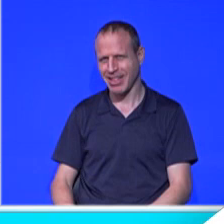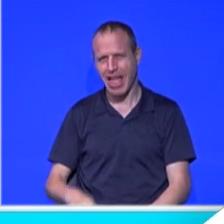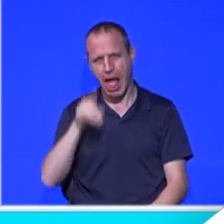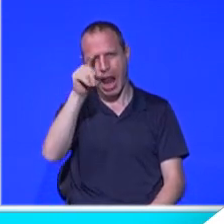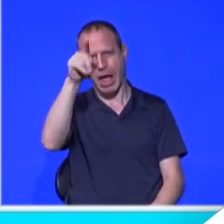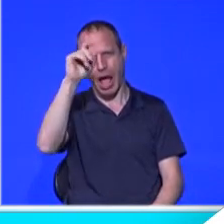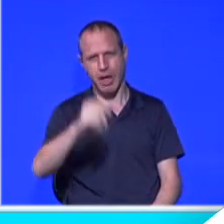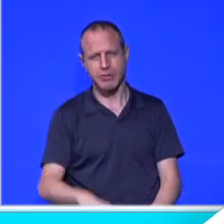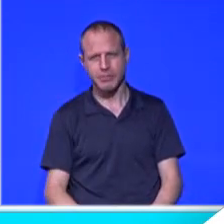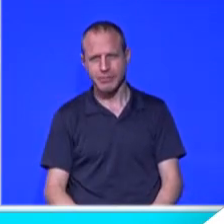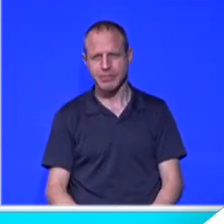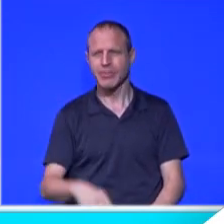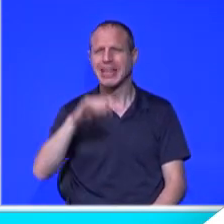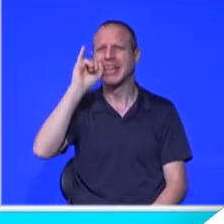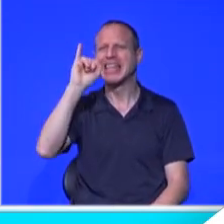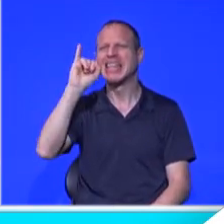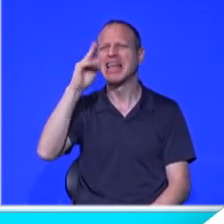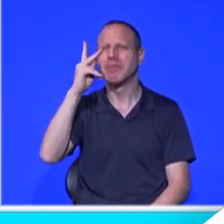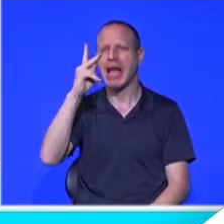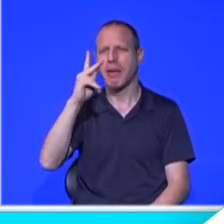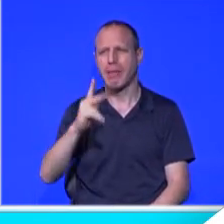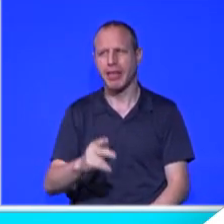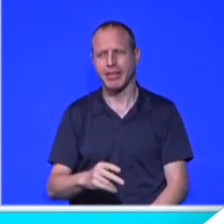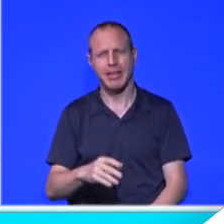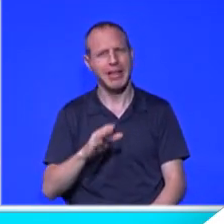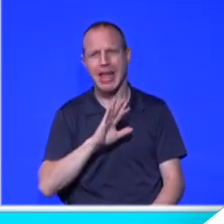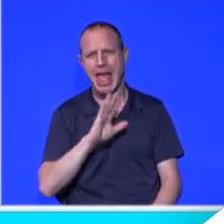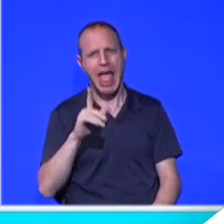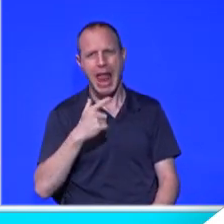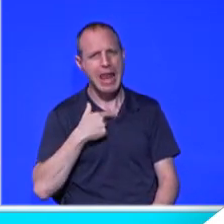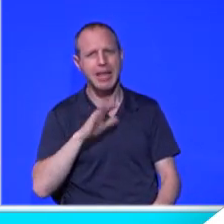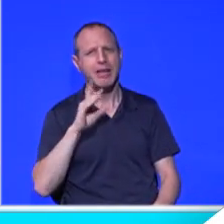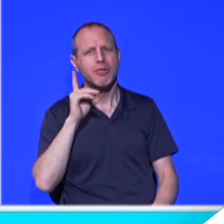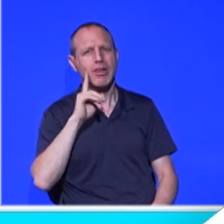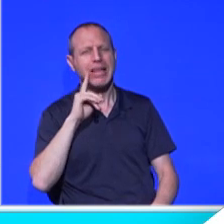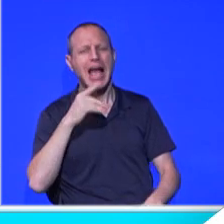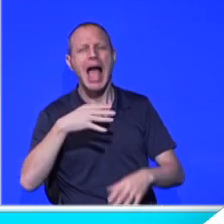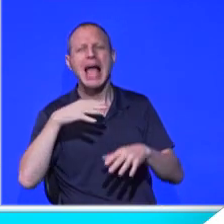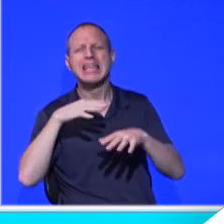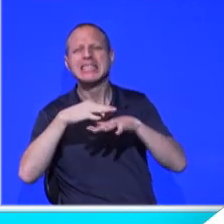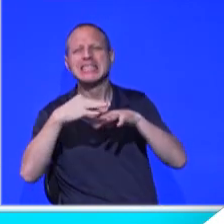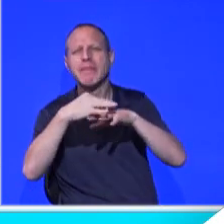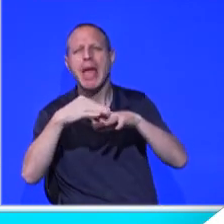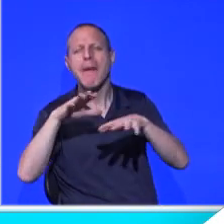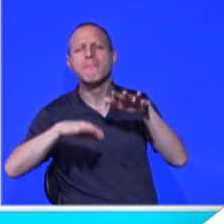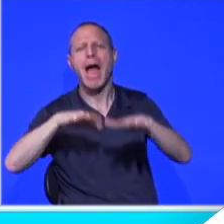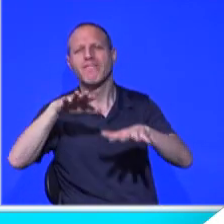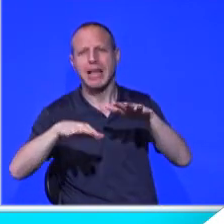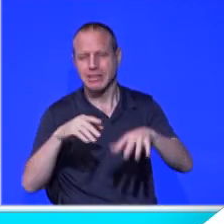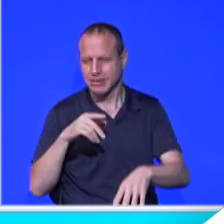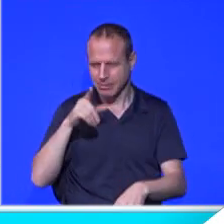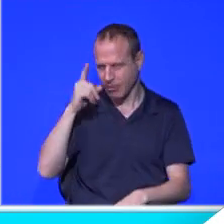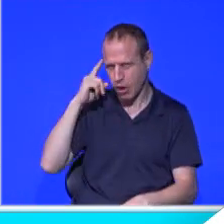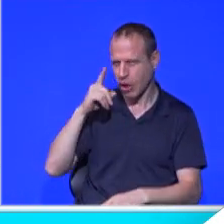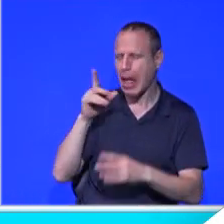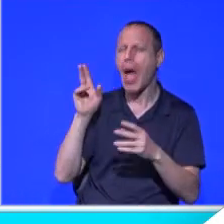עליך. אירמי קפלן. אין לי את מה שנקרא שפתי ברווז. כן, אבל אתה יודע